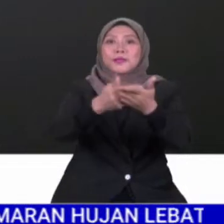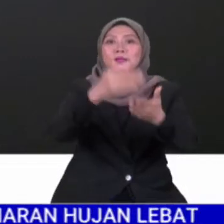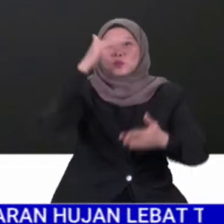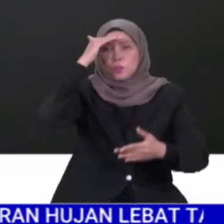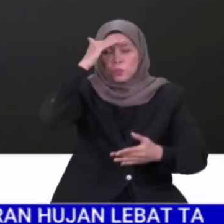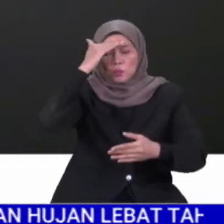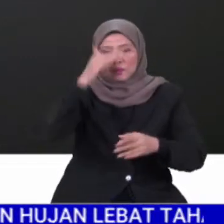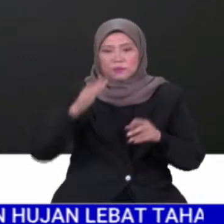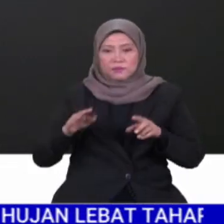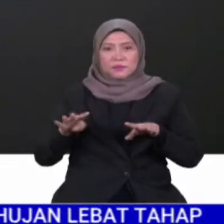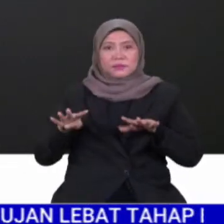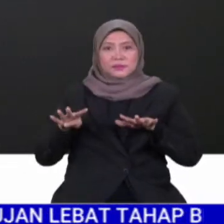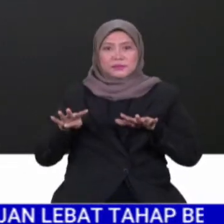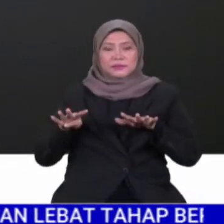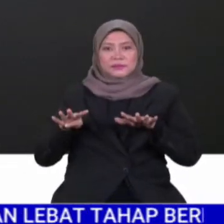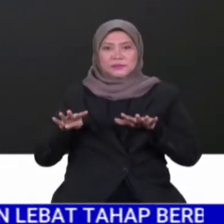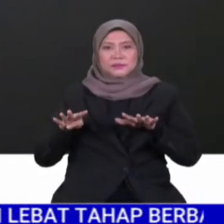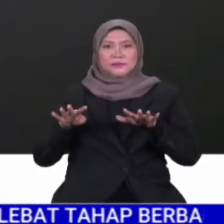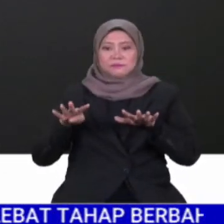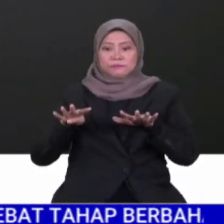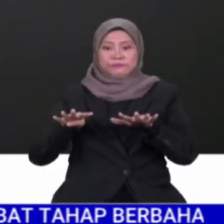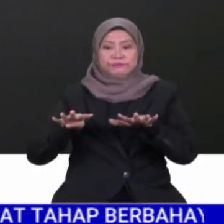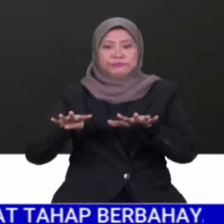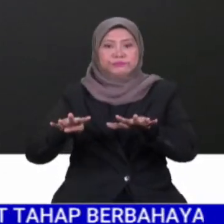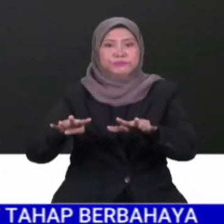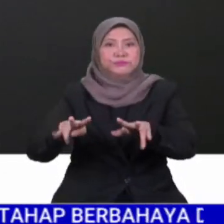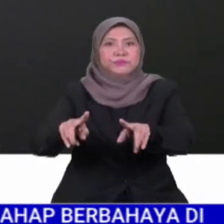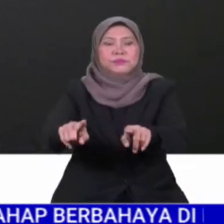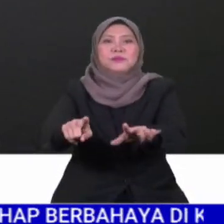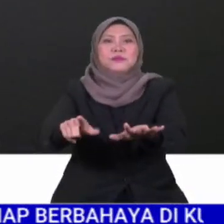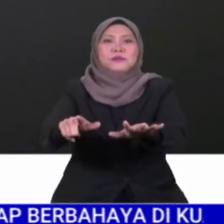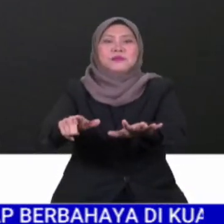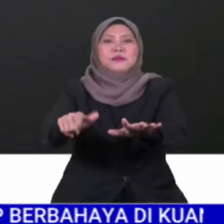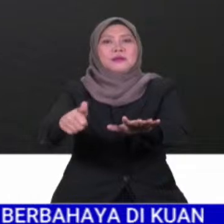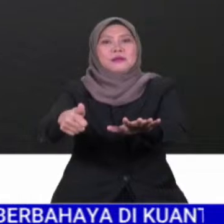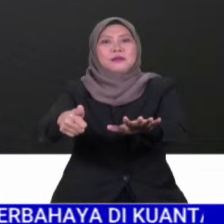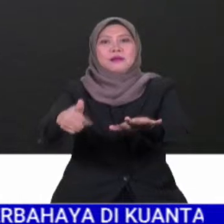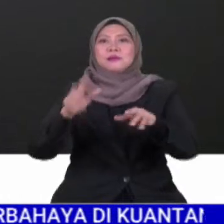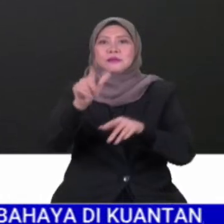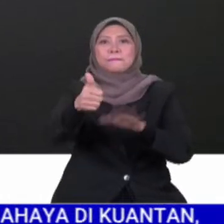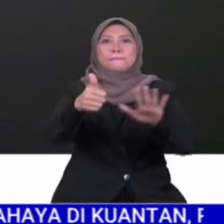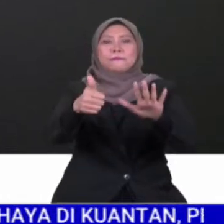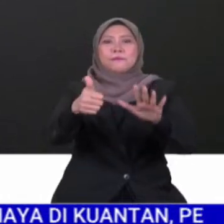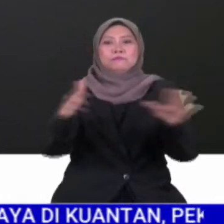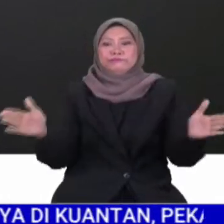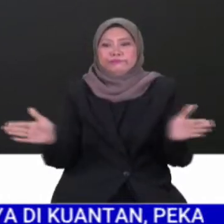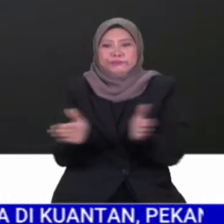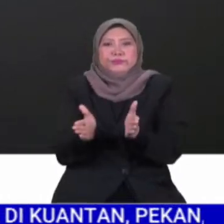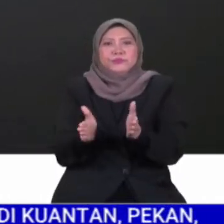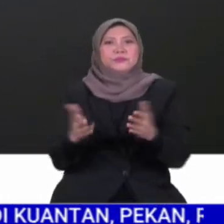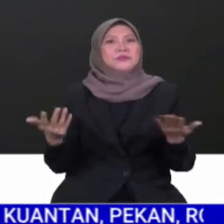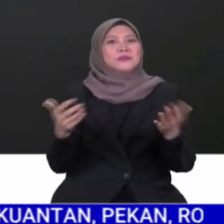4 lorong. Sedangkan Johor memberi sumbangan yang begitu besar kepada